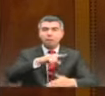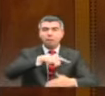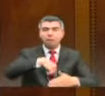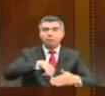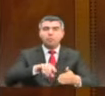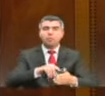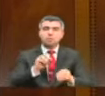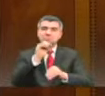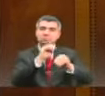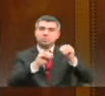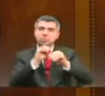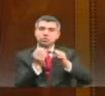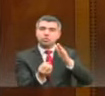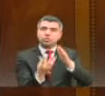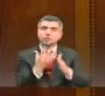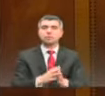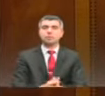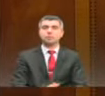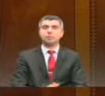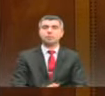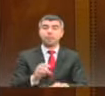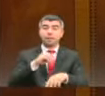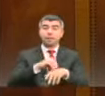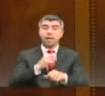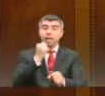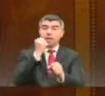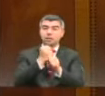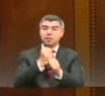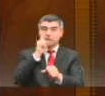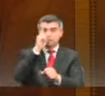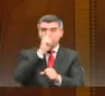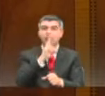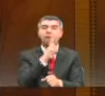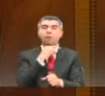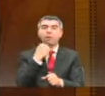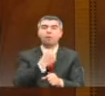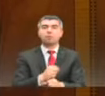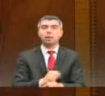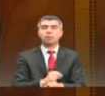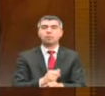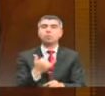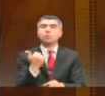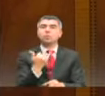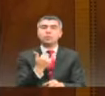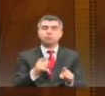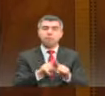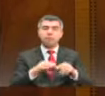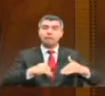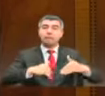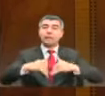واللوجستيكية وتطوير منظومة النقل، ستقوم الحكومة أساساً بتأهيل الشبكة الطرقية